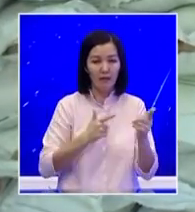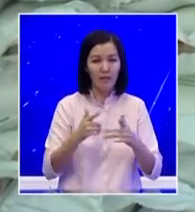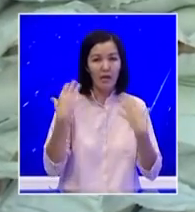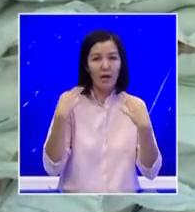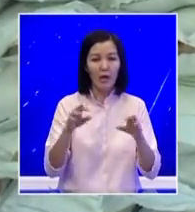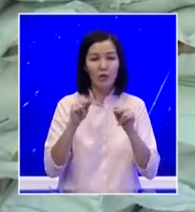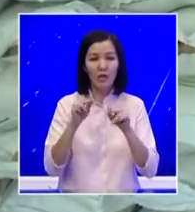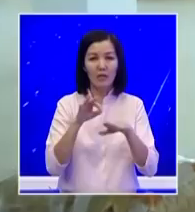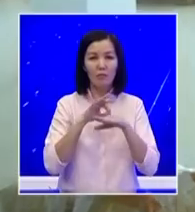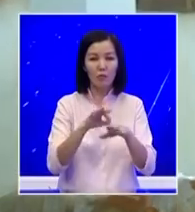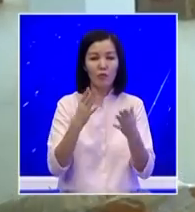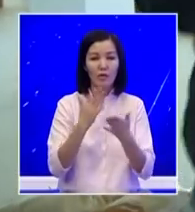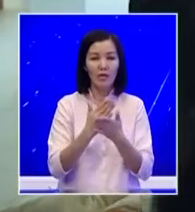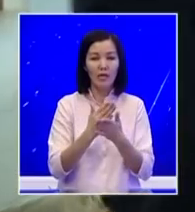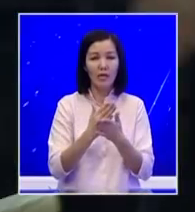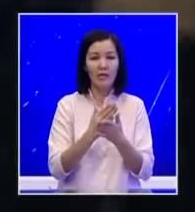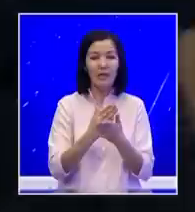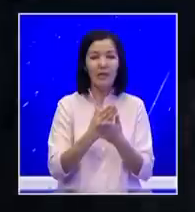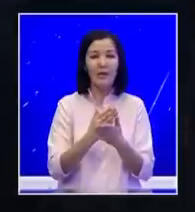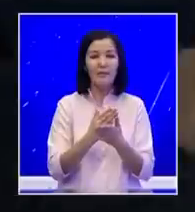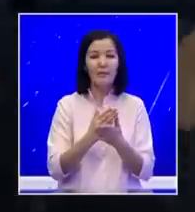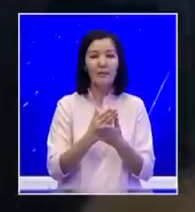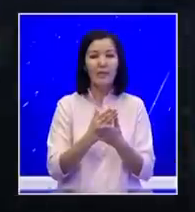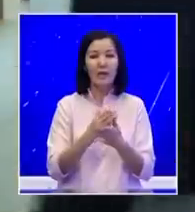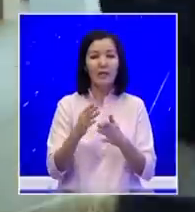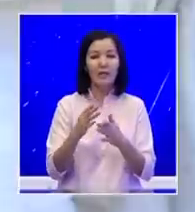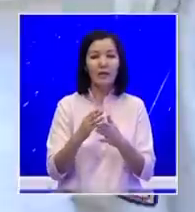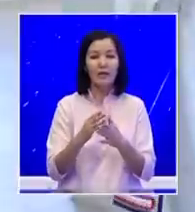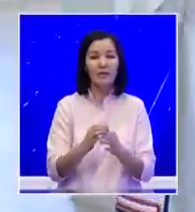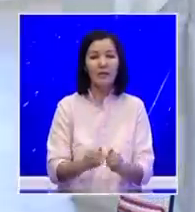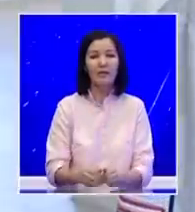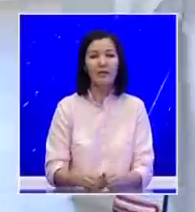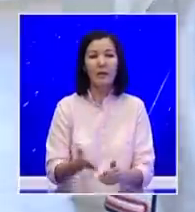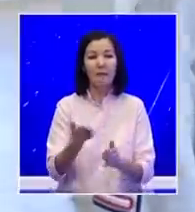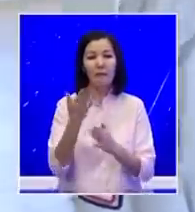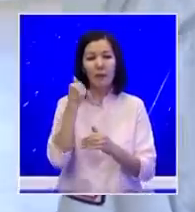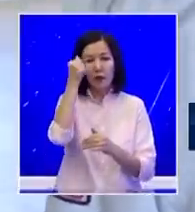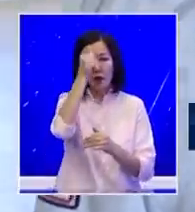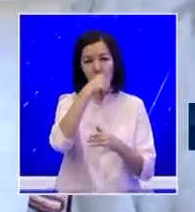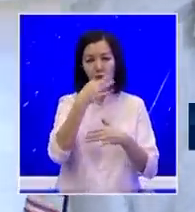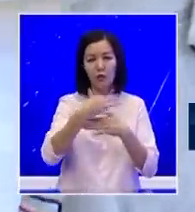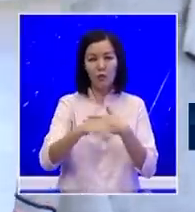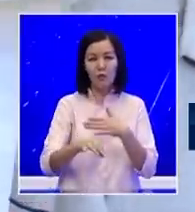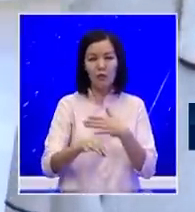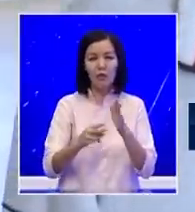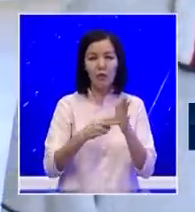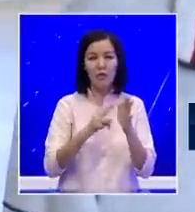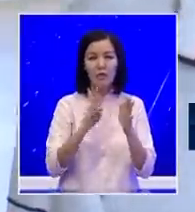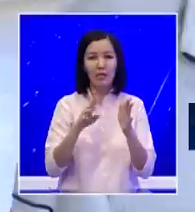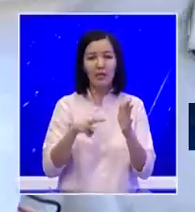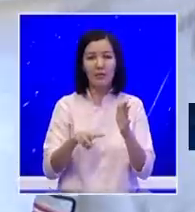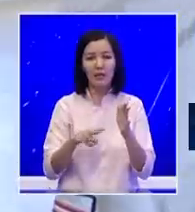ашық, әділ болуы тиіс. Жеңішінен жалғасуға жол бермейміз дейді жауаптылар. Былтырғы күзде 7